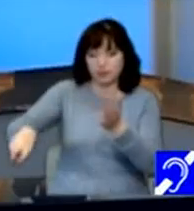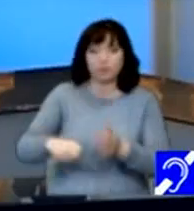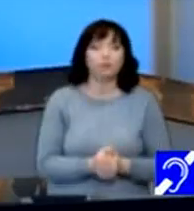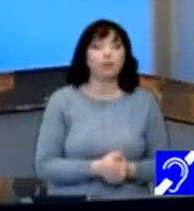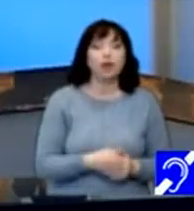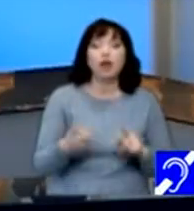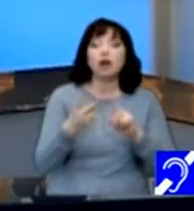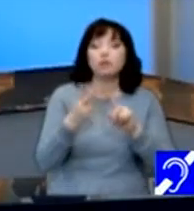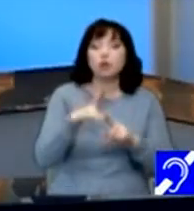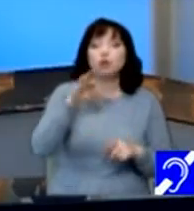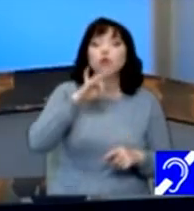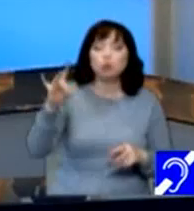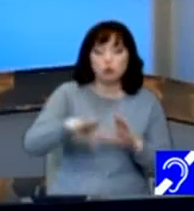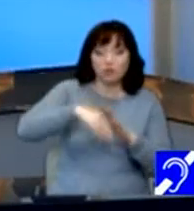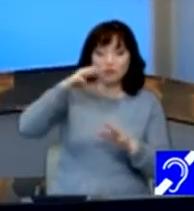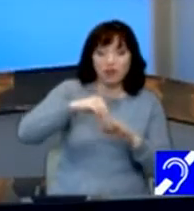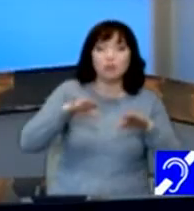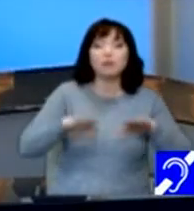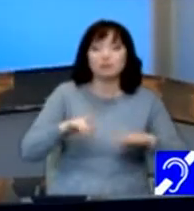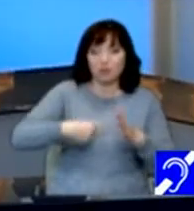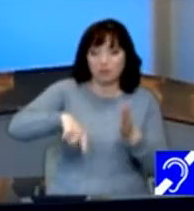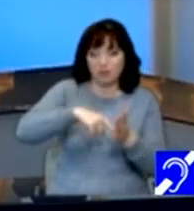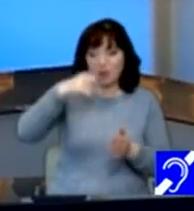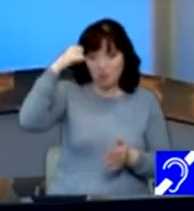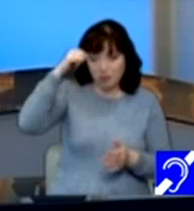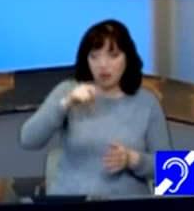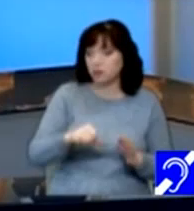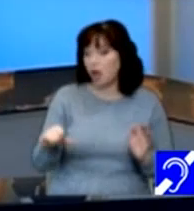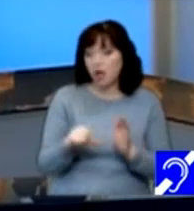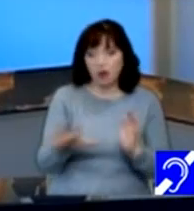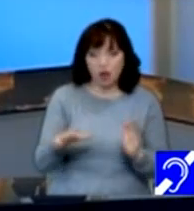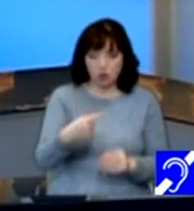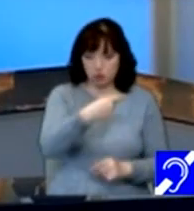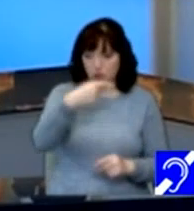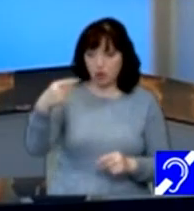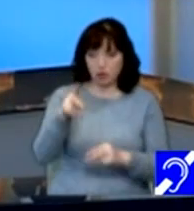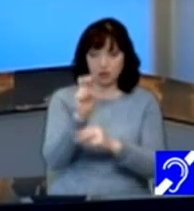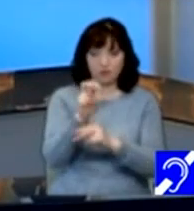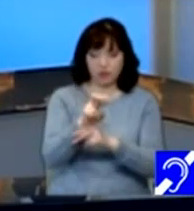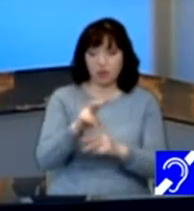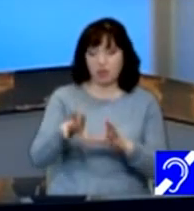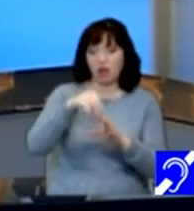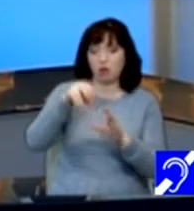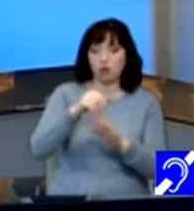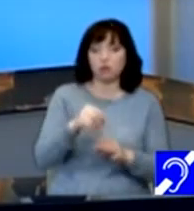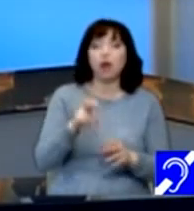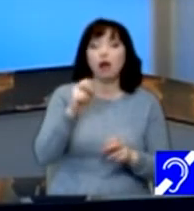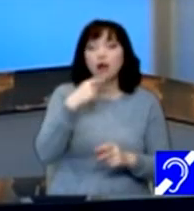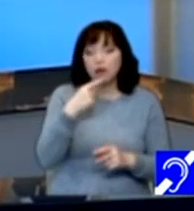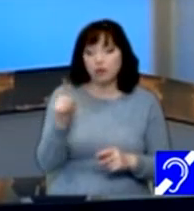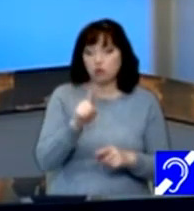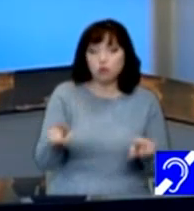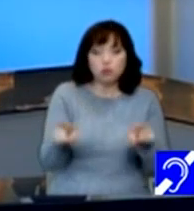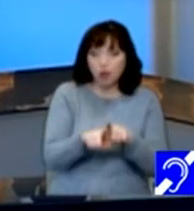Al doilea tur al alegerilor locale noi din municipiul Bălți, record negativ al prezenței la vot. Potrivit experților, un